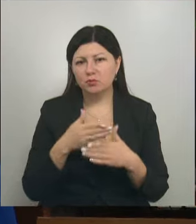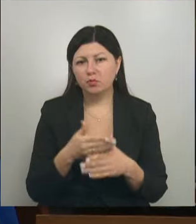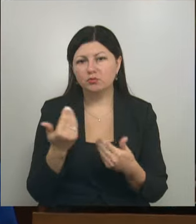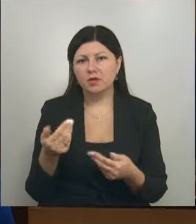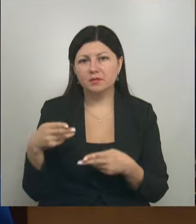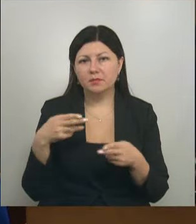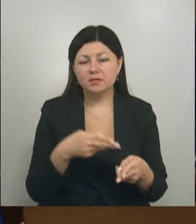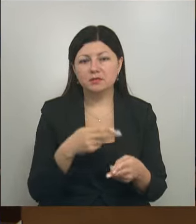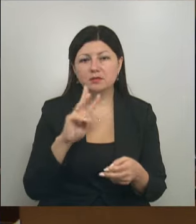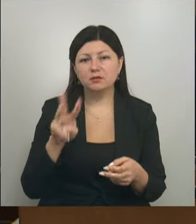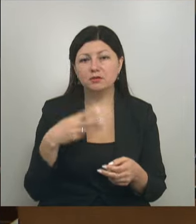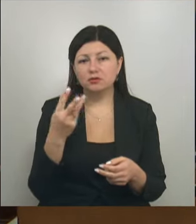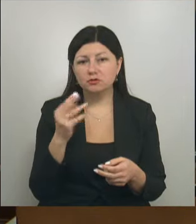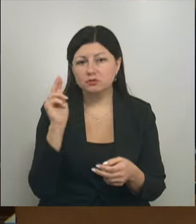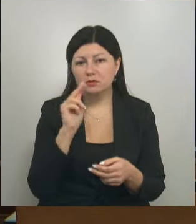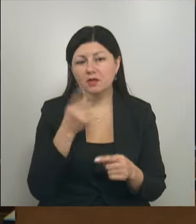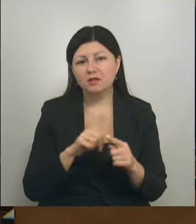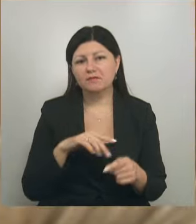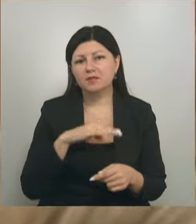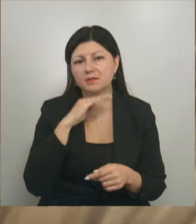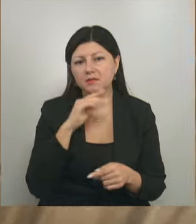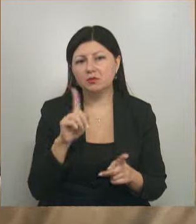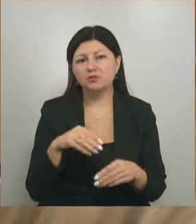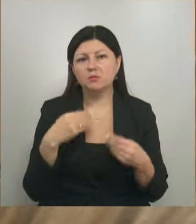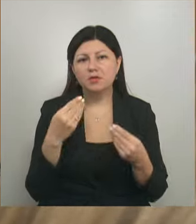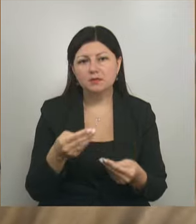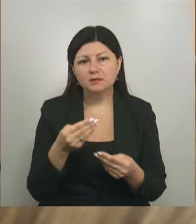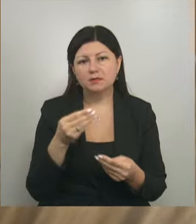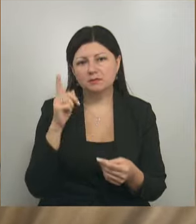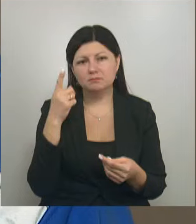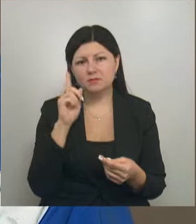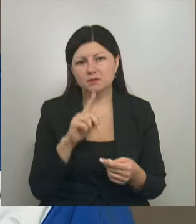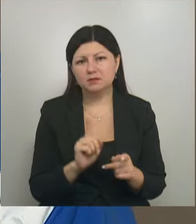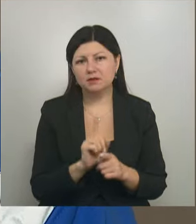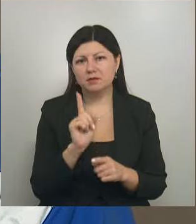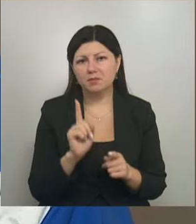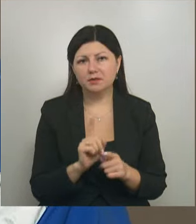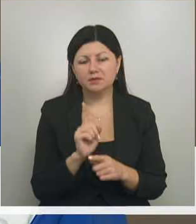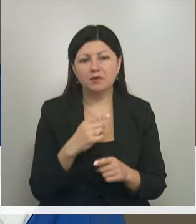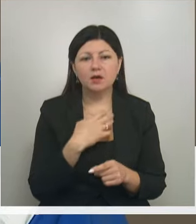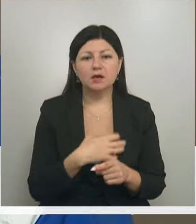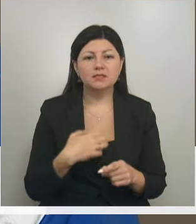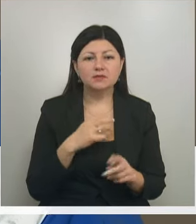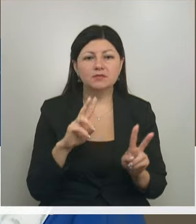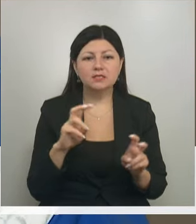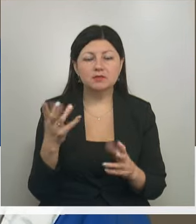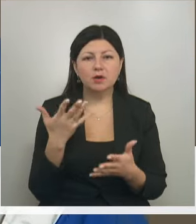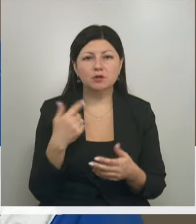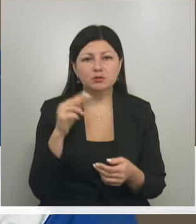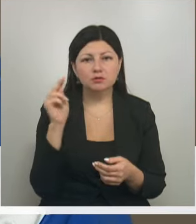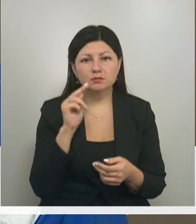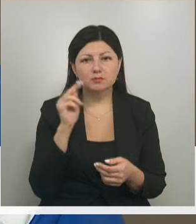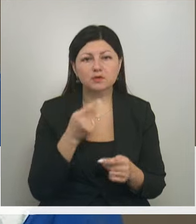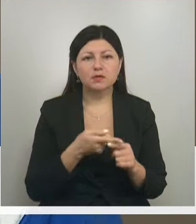длится 3 часа. Специалисты говорят, что этого достаточно, чтобы дать базовые знания. Именно основные темы, которые мы проходим,